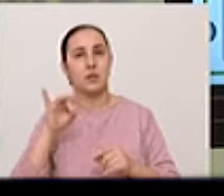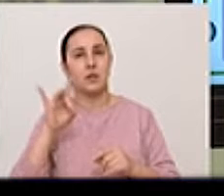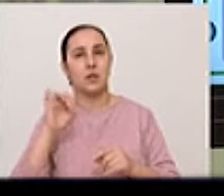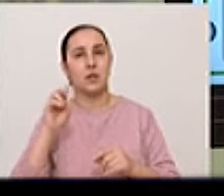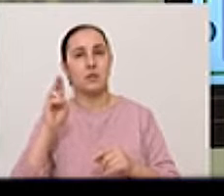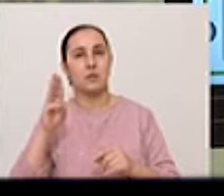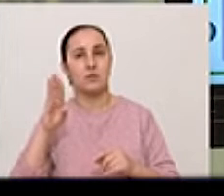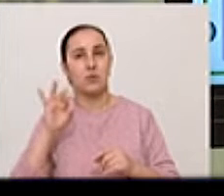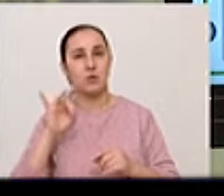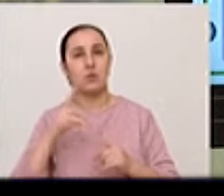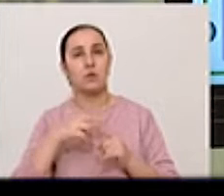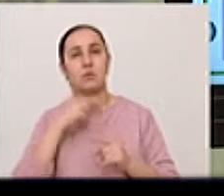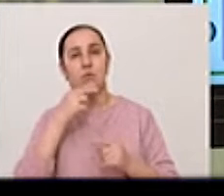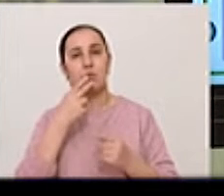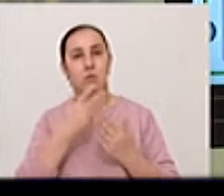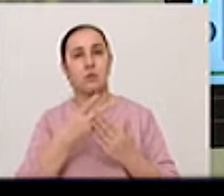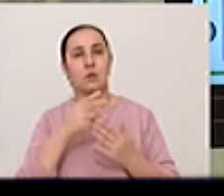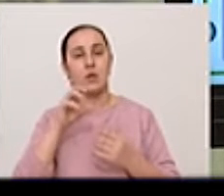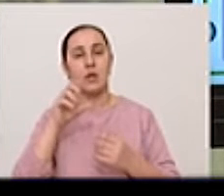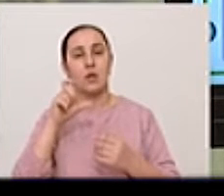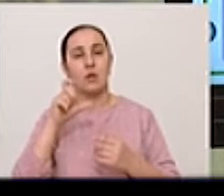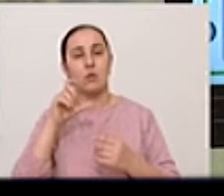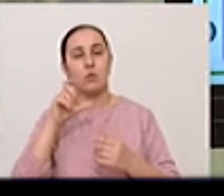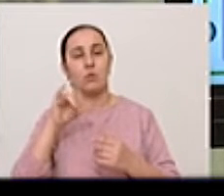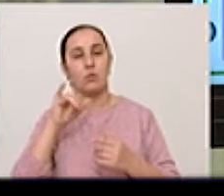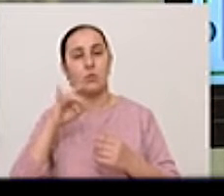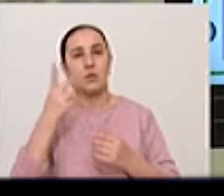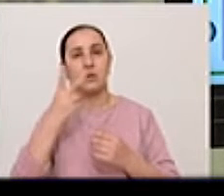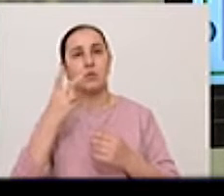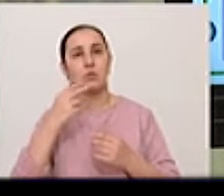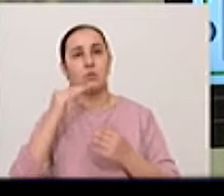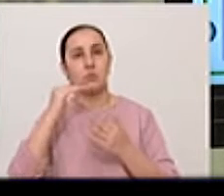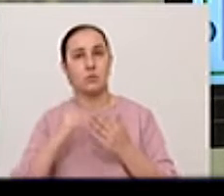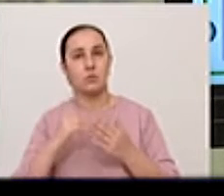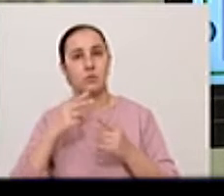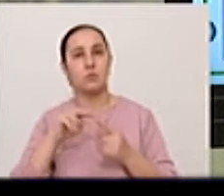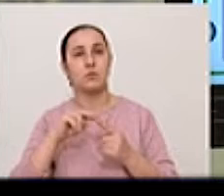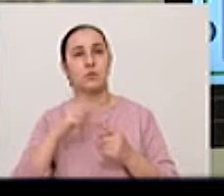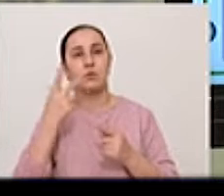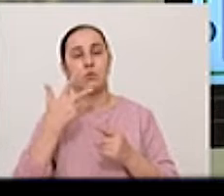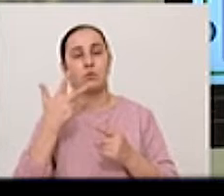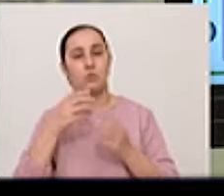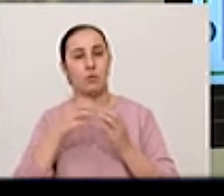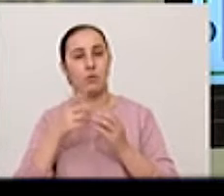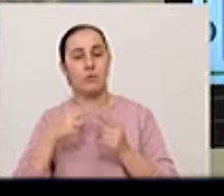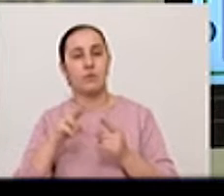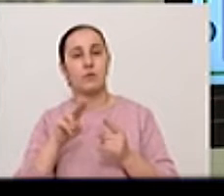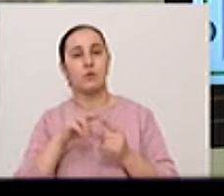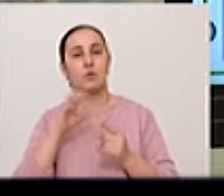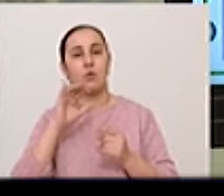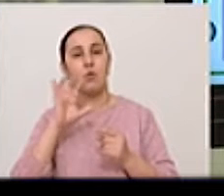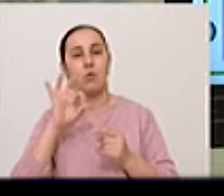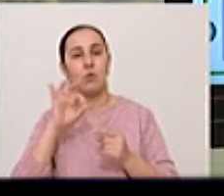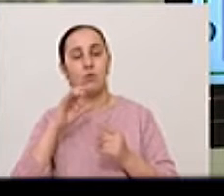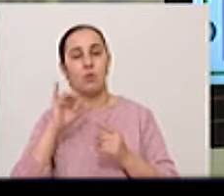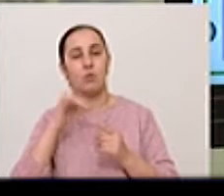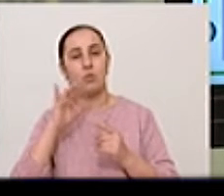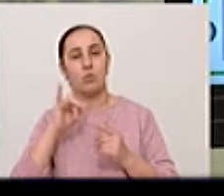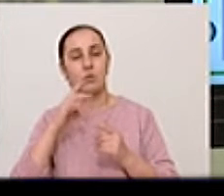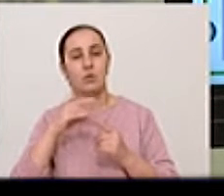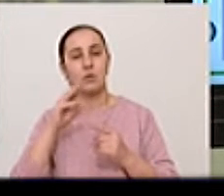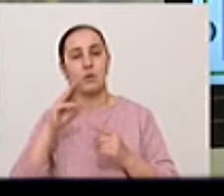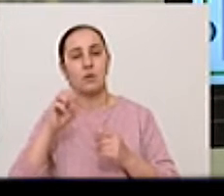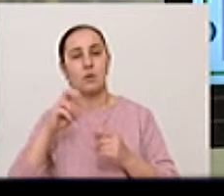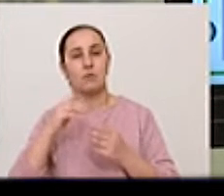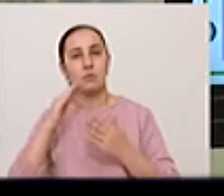E'tibor bergan bo'lsangiz, urg'u ikkinchi bo'g'inga tushyapti va uchinchi bo'g'indagi o unlisi talaffuzda